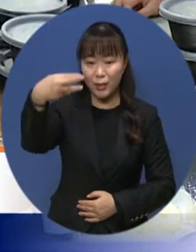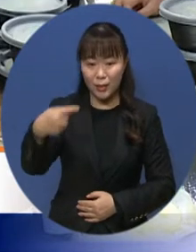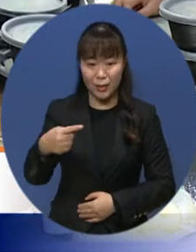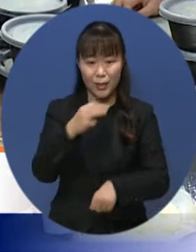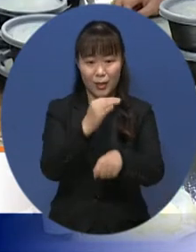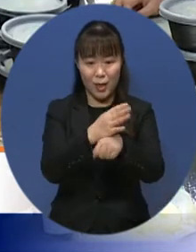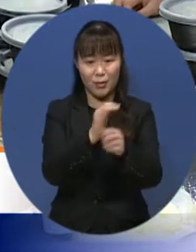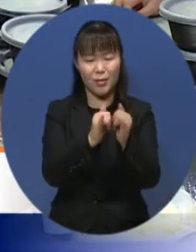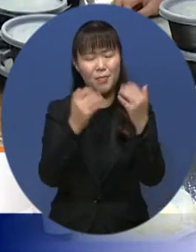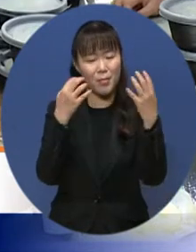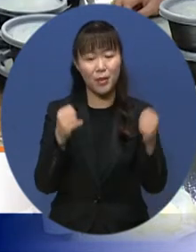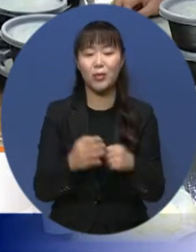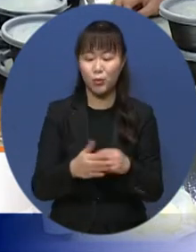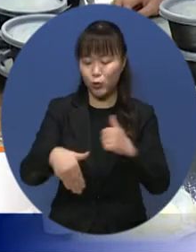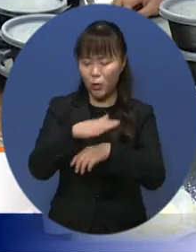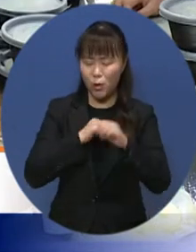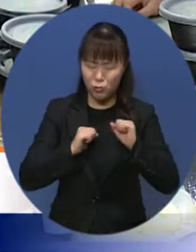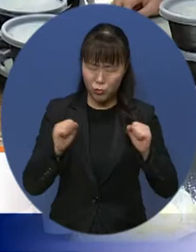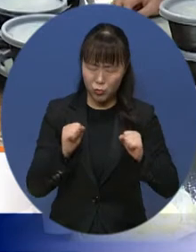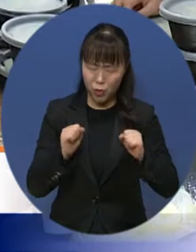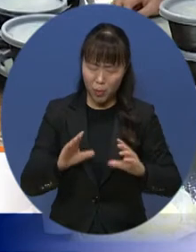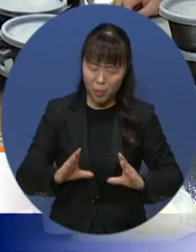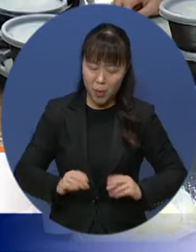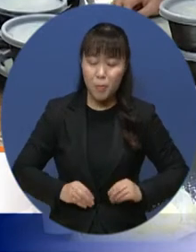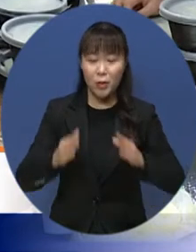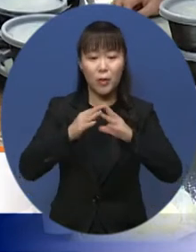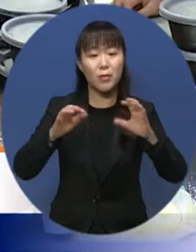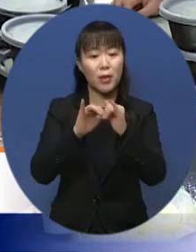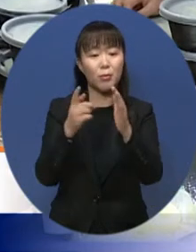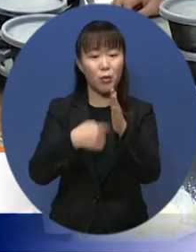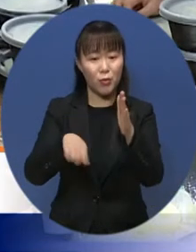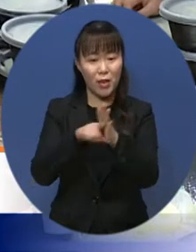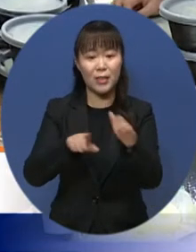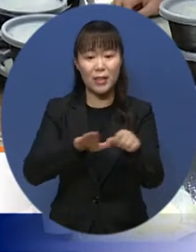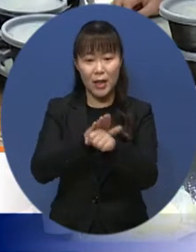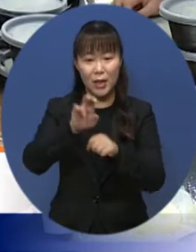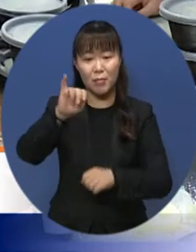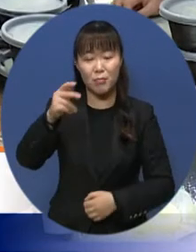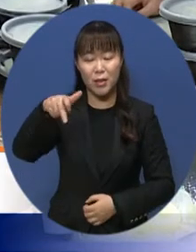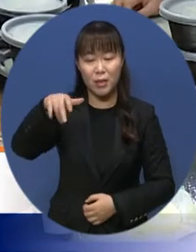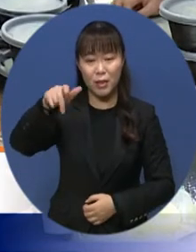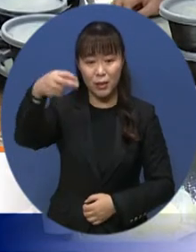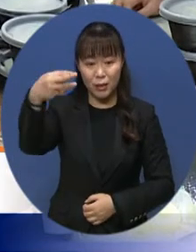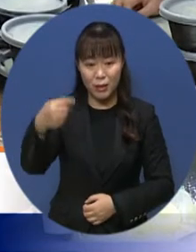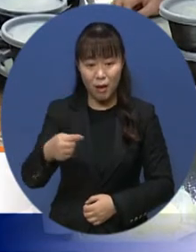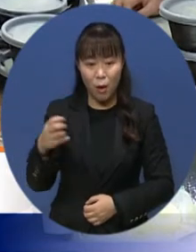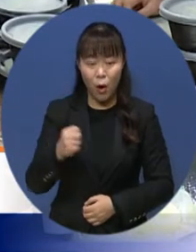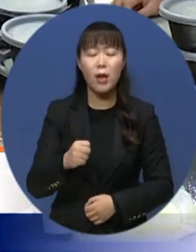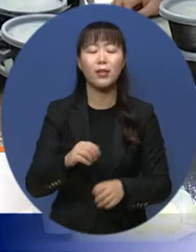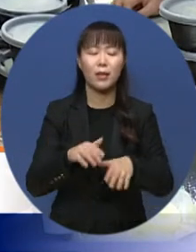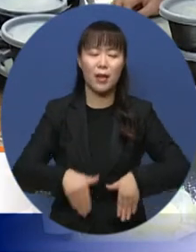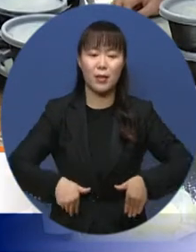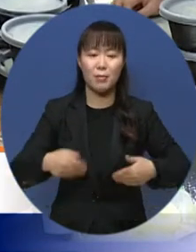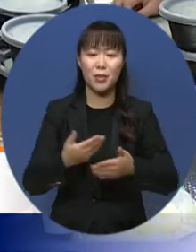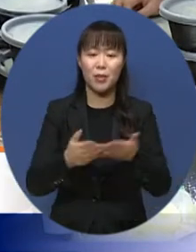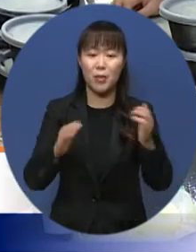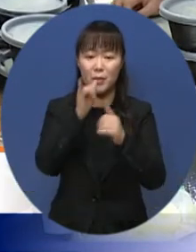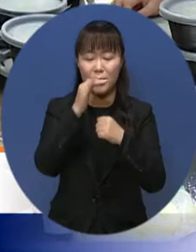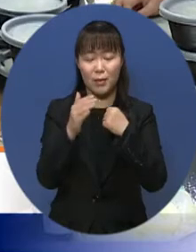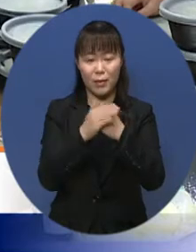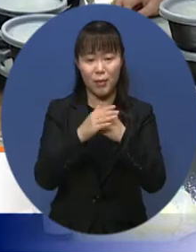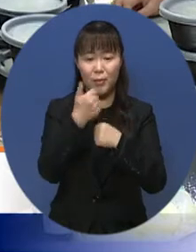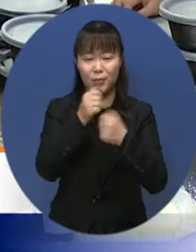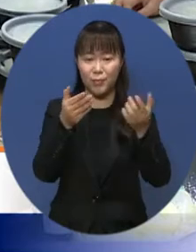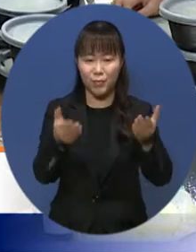많으시죠 주변에 축구 배고픈 이웃들을 위해 사랑의 빅히트 로 따뜻한 손길을 전하는 이들이 있어 박성영